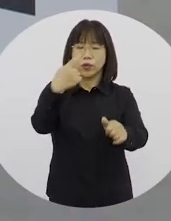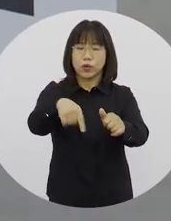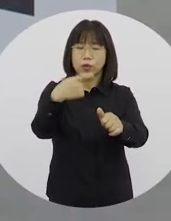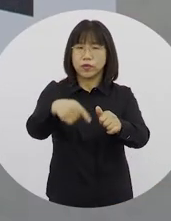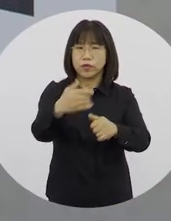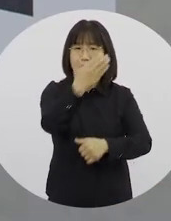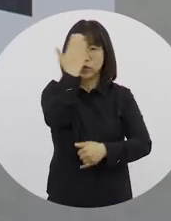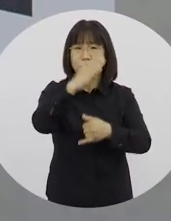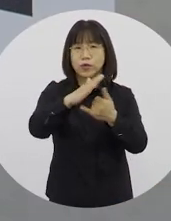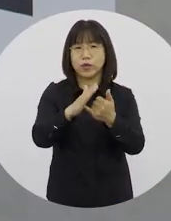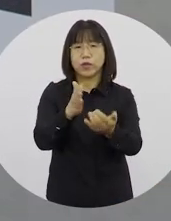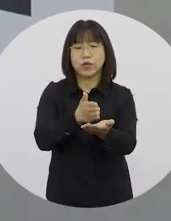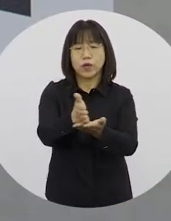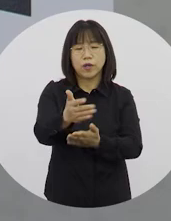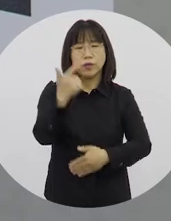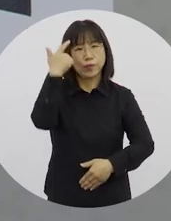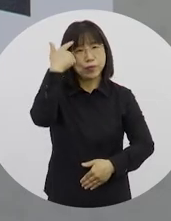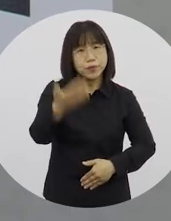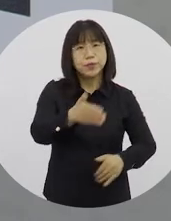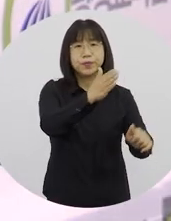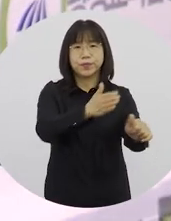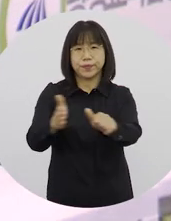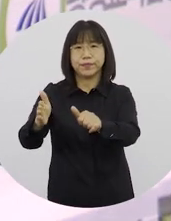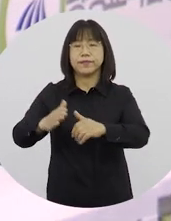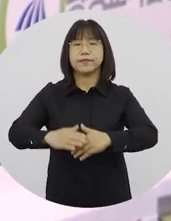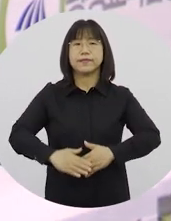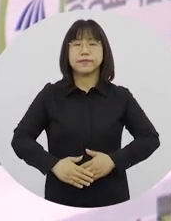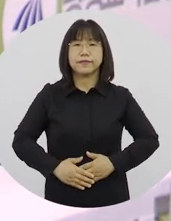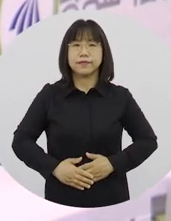내용은 강서구청 교육청 소년과 로 문의하면 됩니다